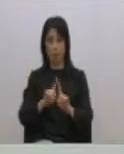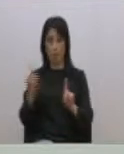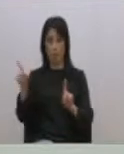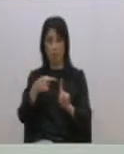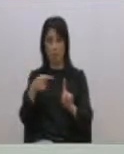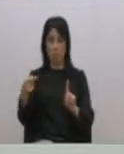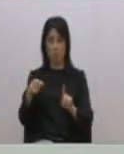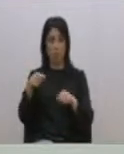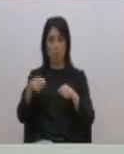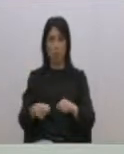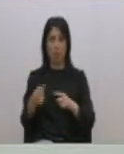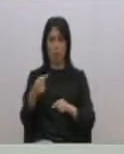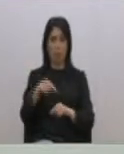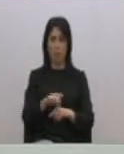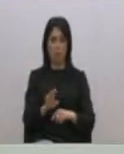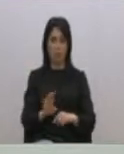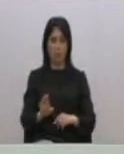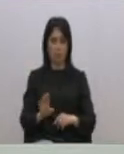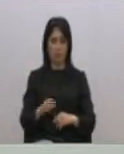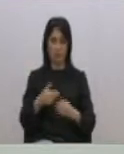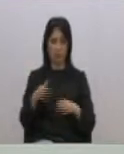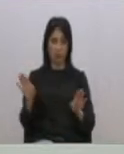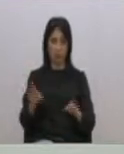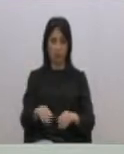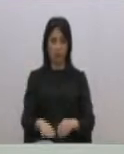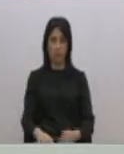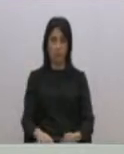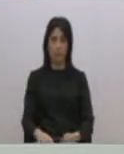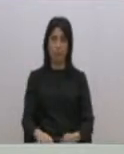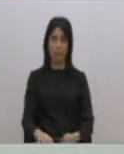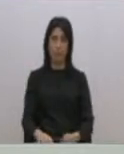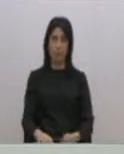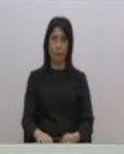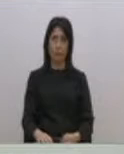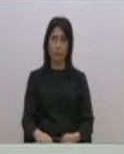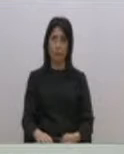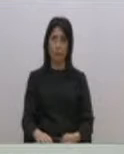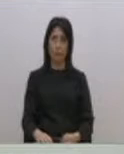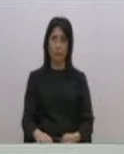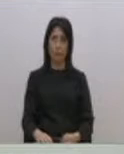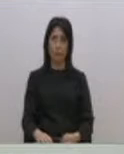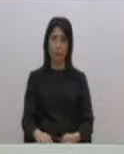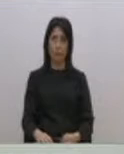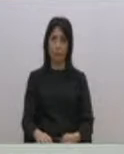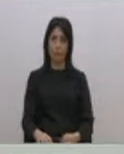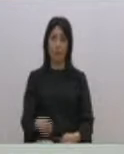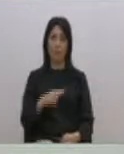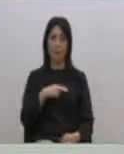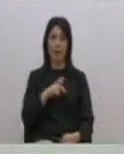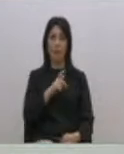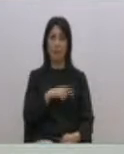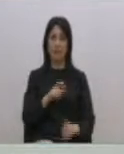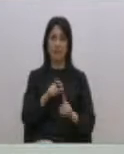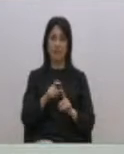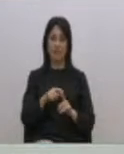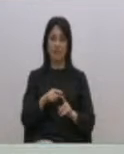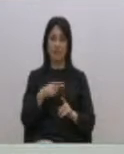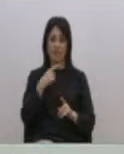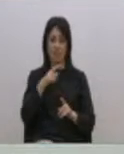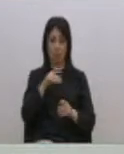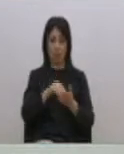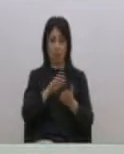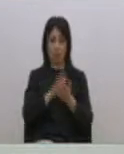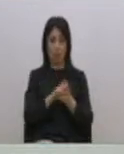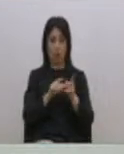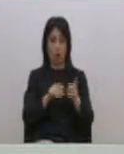gara, s-a gara, s-a gara, s-a gara, s-a gara, s-a gara, s-a gara, s-a gara, s-a gara, s-a Ai subolos are tu parlamentis sevri sitkvis micemis momentis